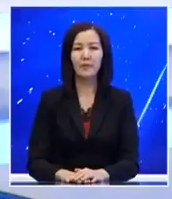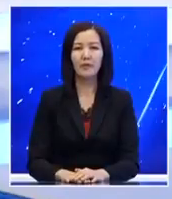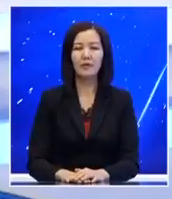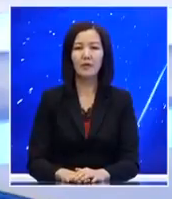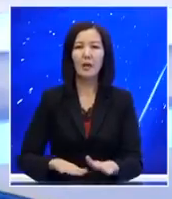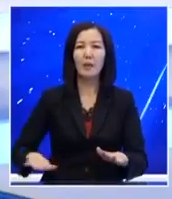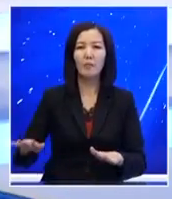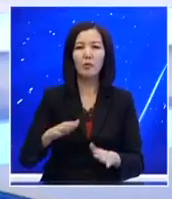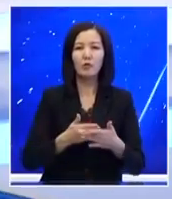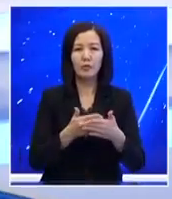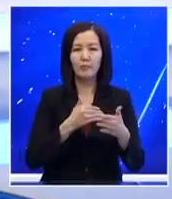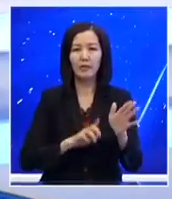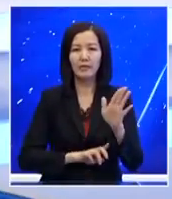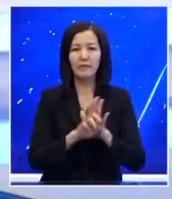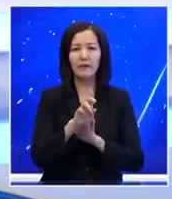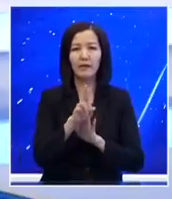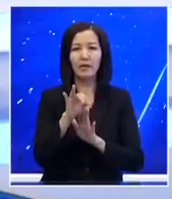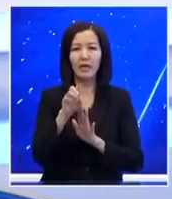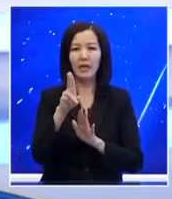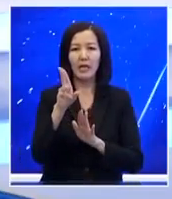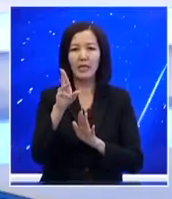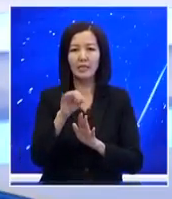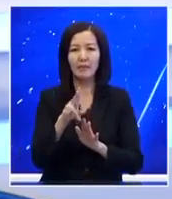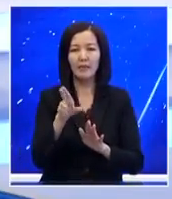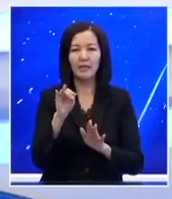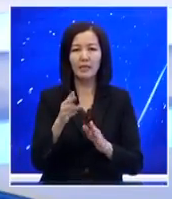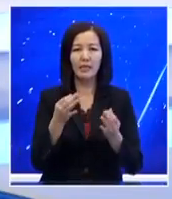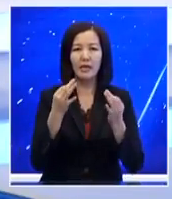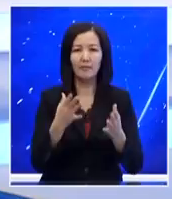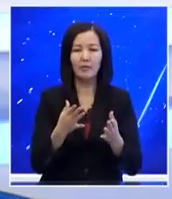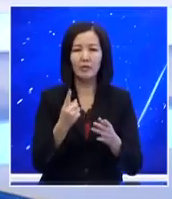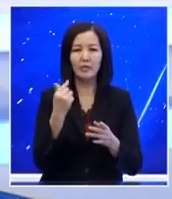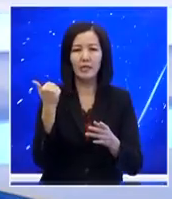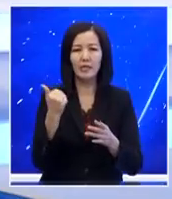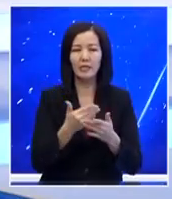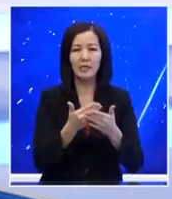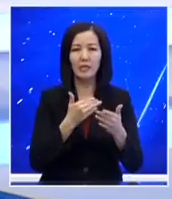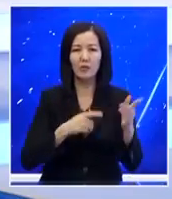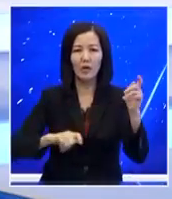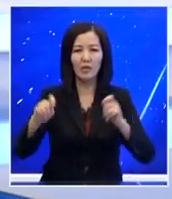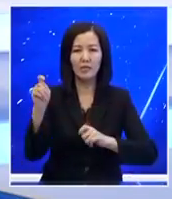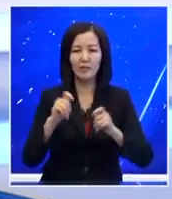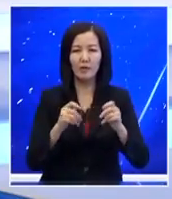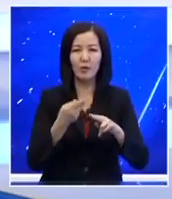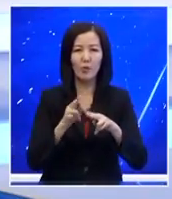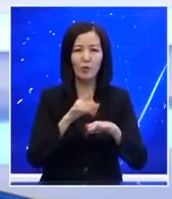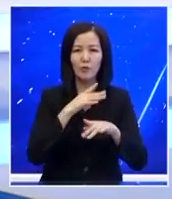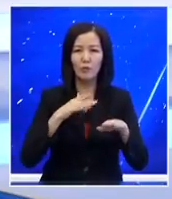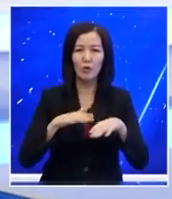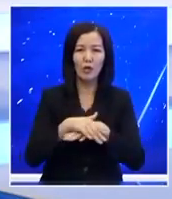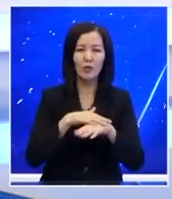Площадь перед церковью Кристо де Мединаселе в Мадриде, где обычно еще за неделю до Пасхи собираются верующие со всего